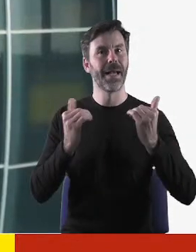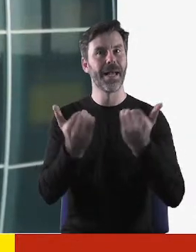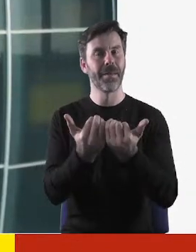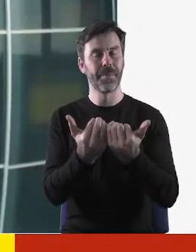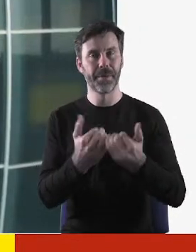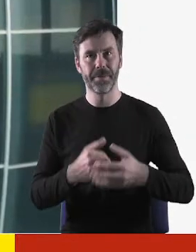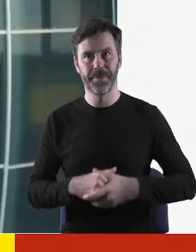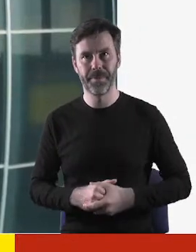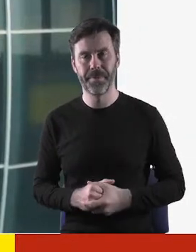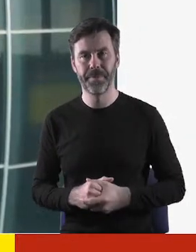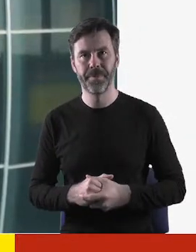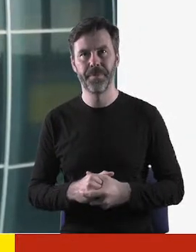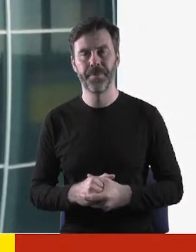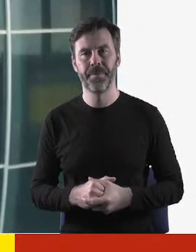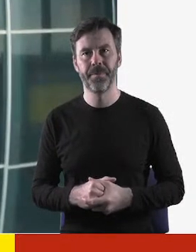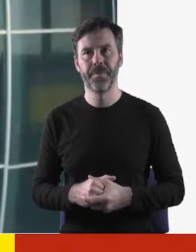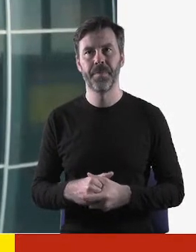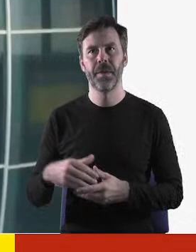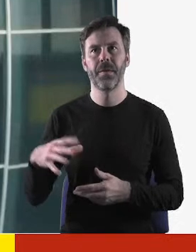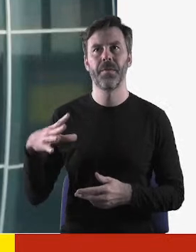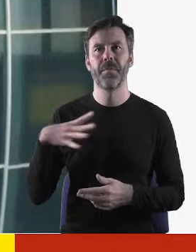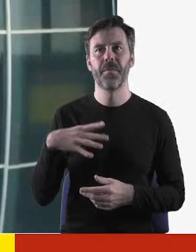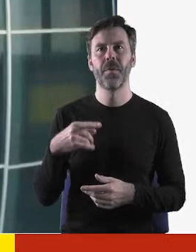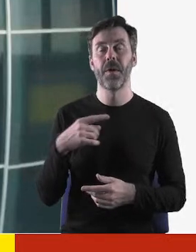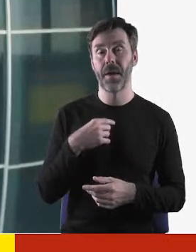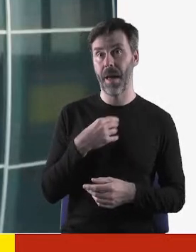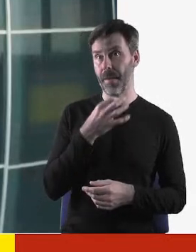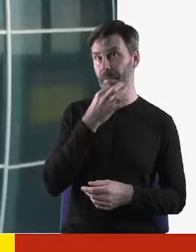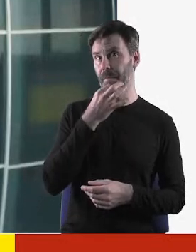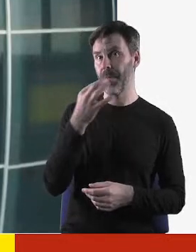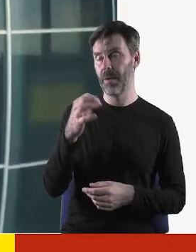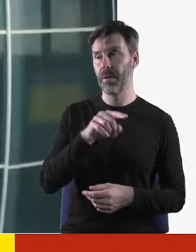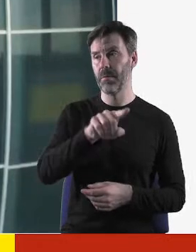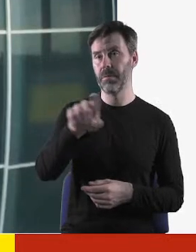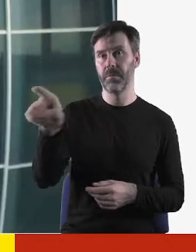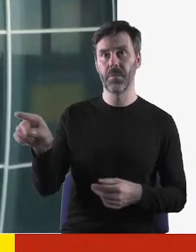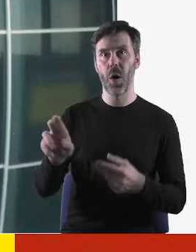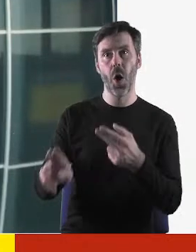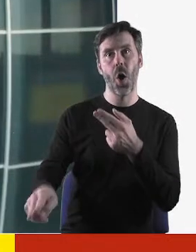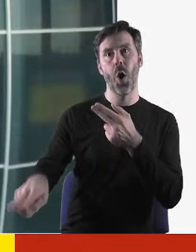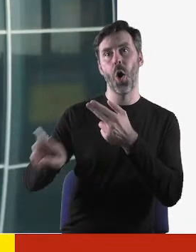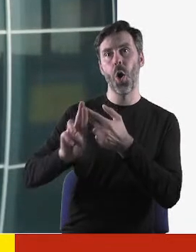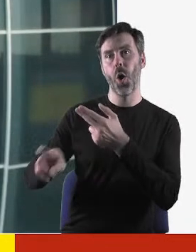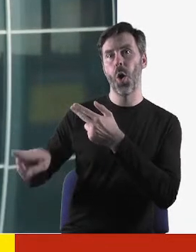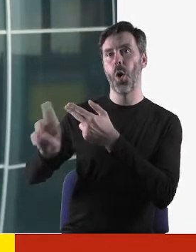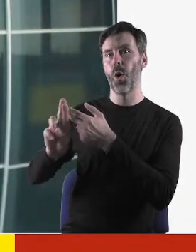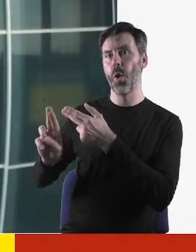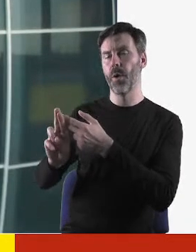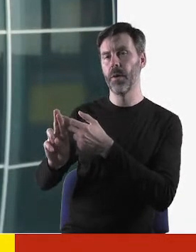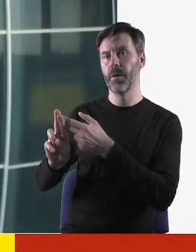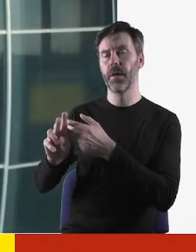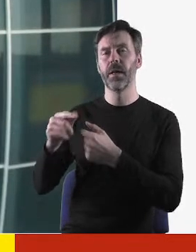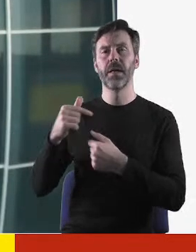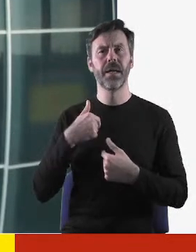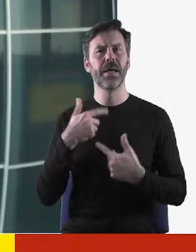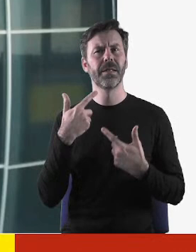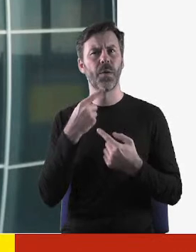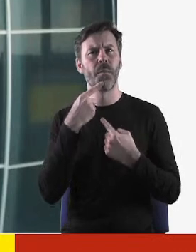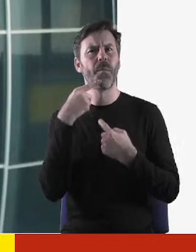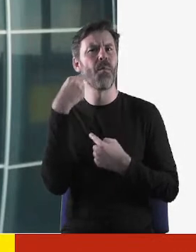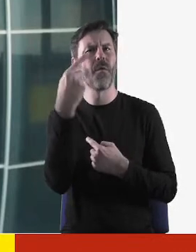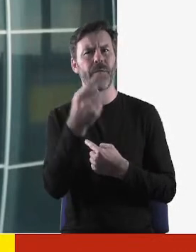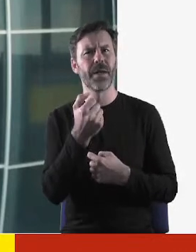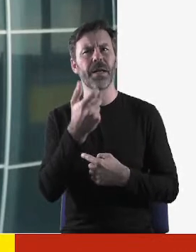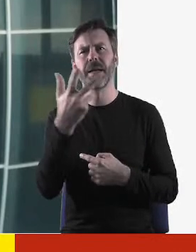odpowiedzi, które padły na moje i koleżanek oraz kolegów pytania, chciałbym powiedzieć kilka rzeczy. Po